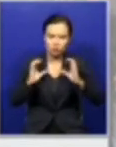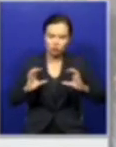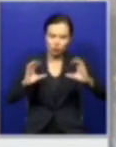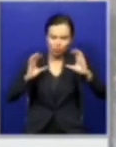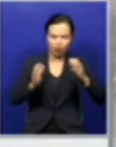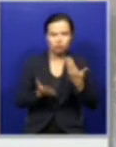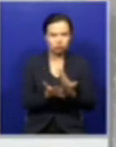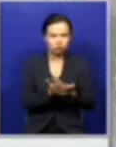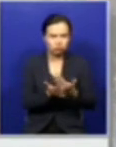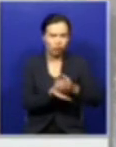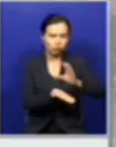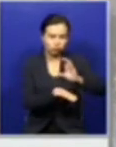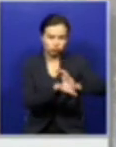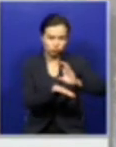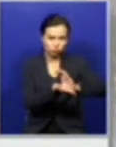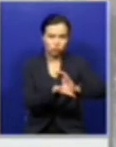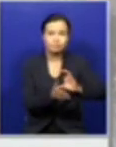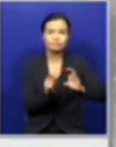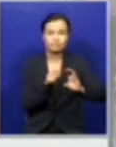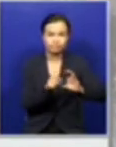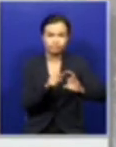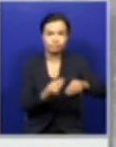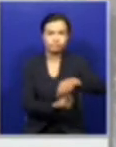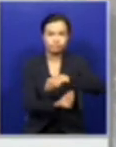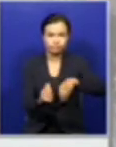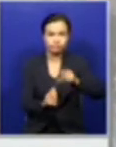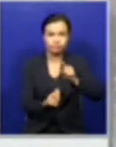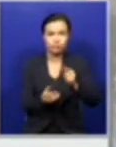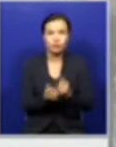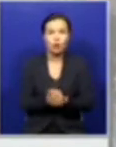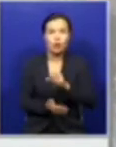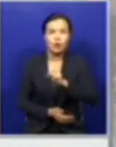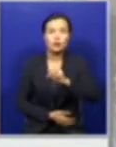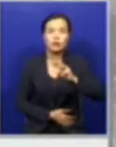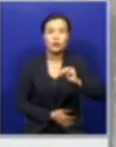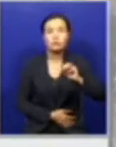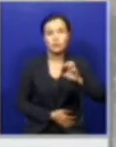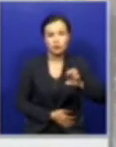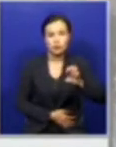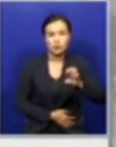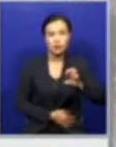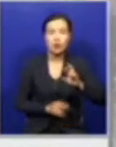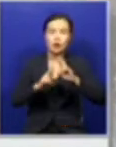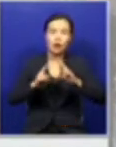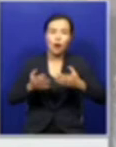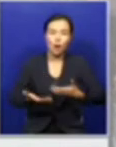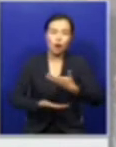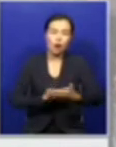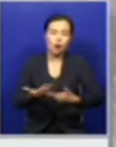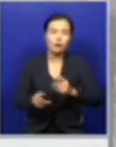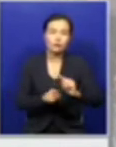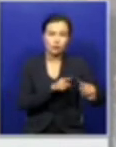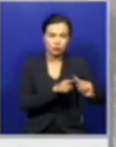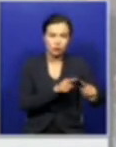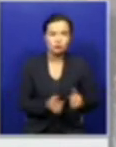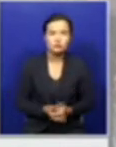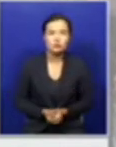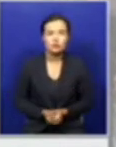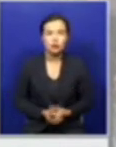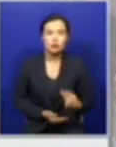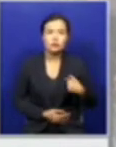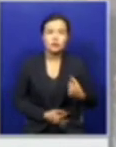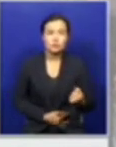งินทุนให้ธุรกิจเล็กๆนะครับ SME กระทั่งร้านค้าร้านขายก็ตามนะครับต้องมั่นใจ